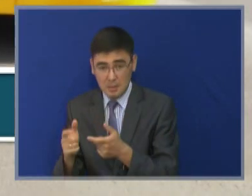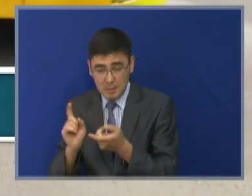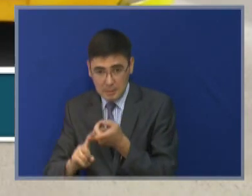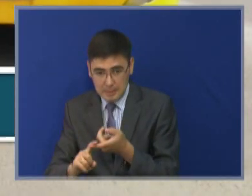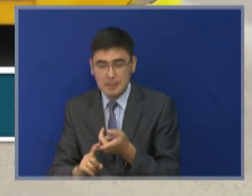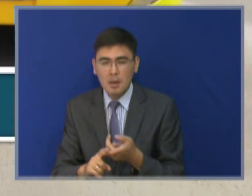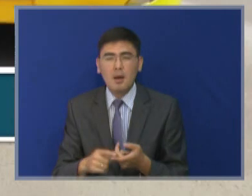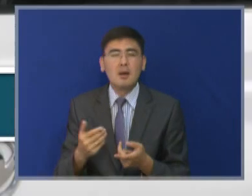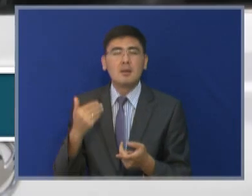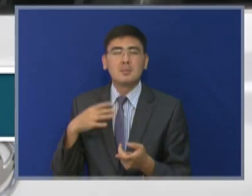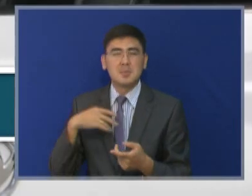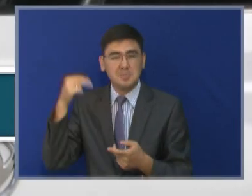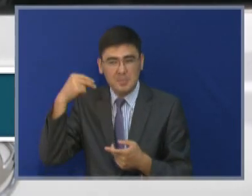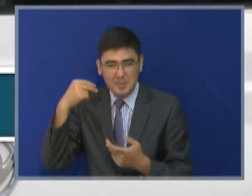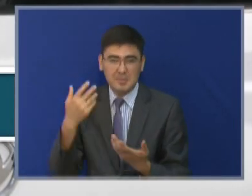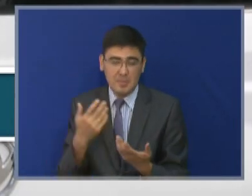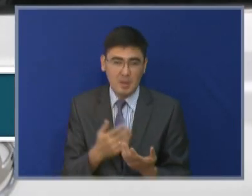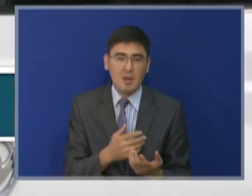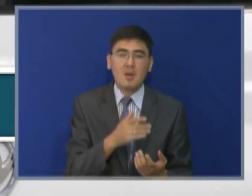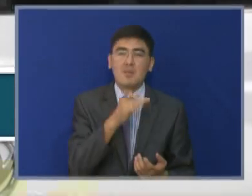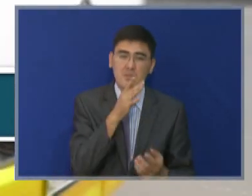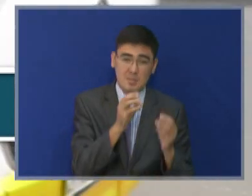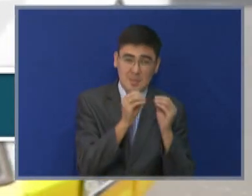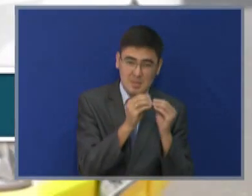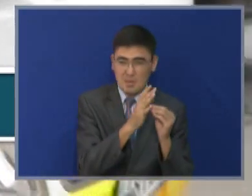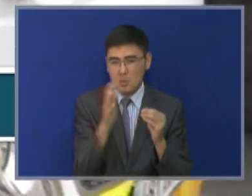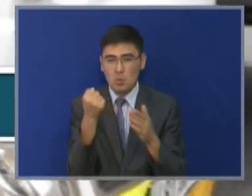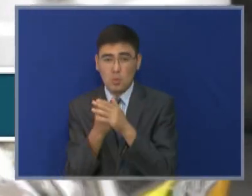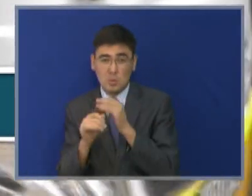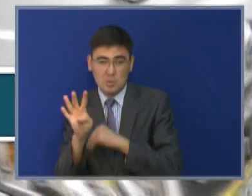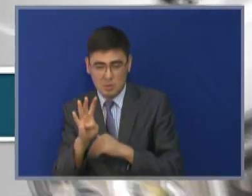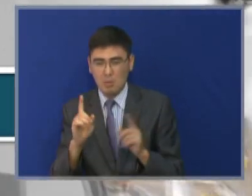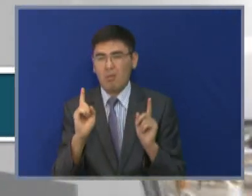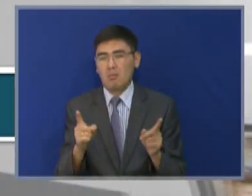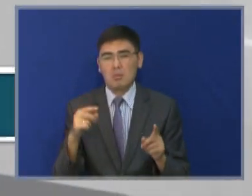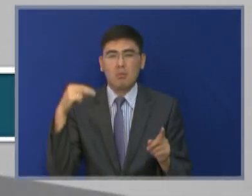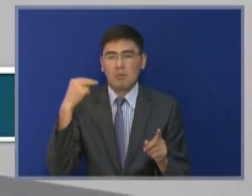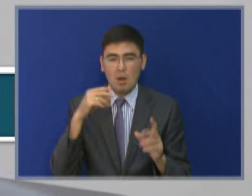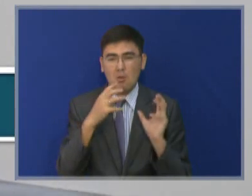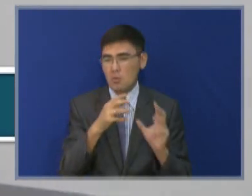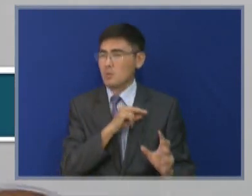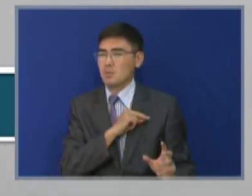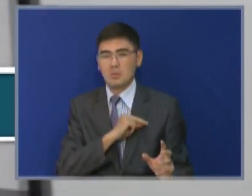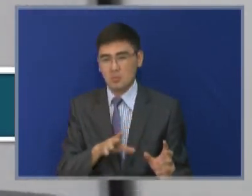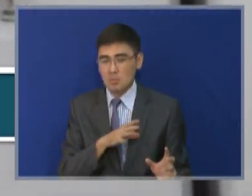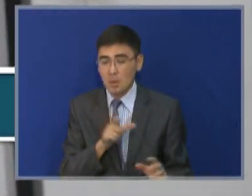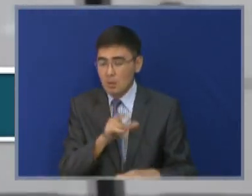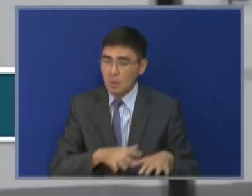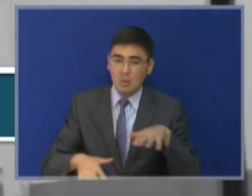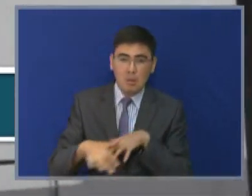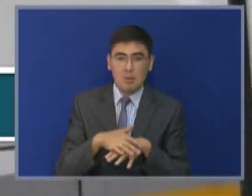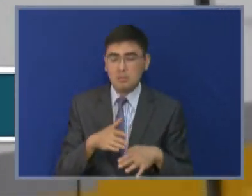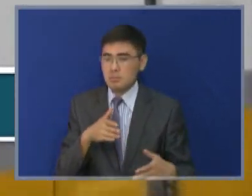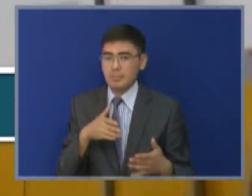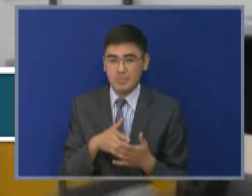байланысты қысқарған болатын. Күндізгі уақытта автобустар жүруін тоқтатып, тұрғындардың қозғалысына қиындық тудырған еді. Демалыс